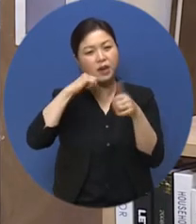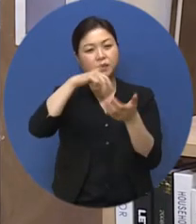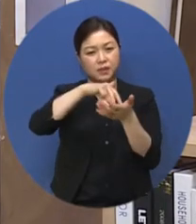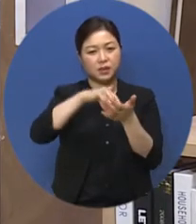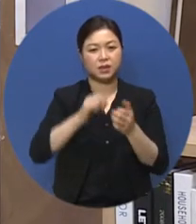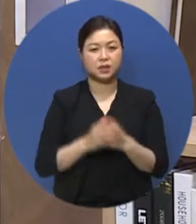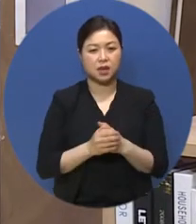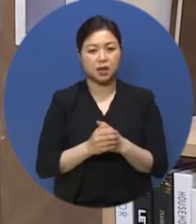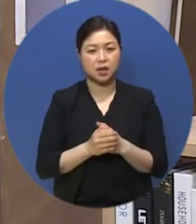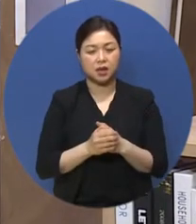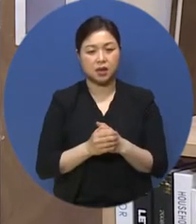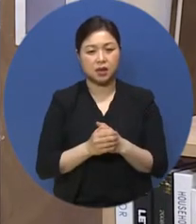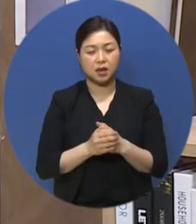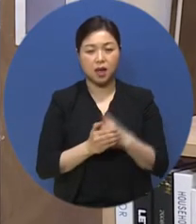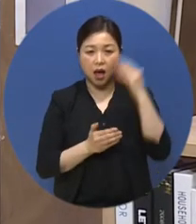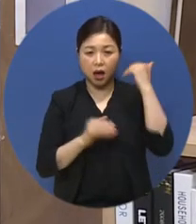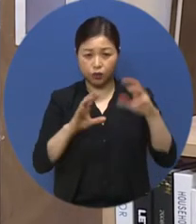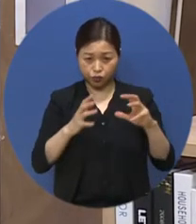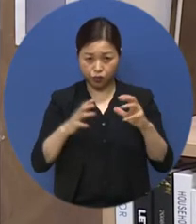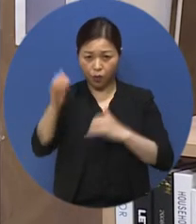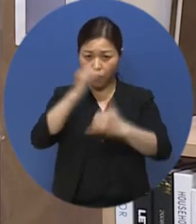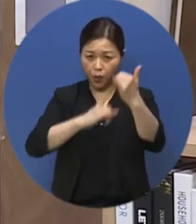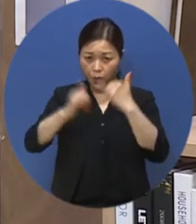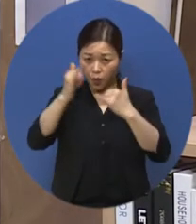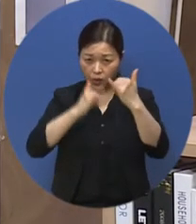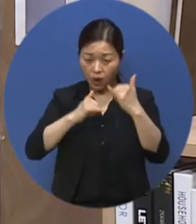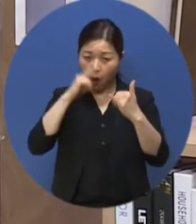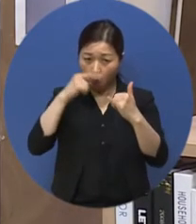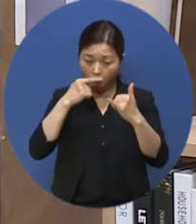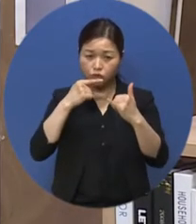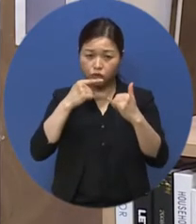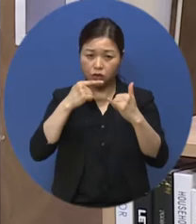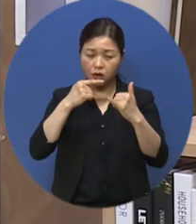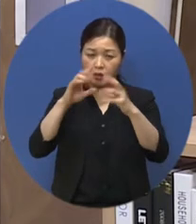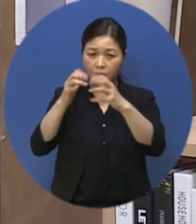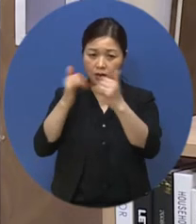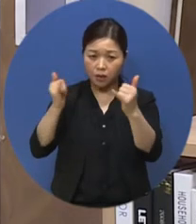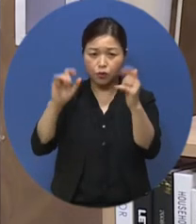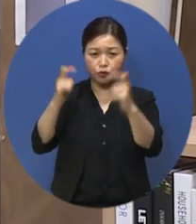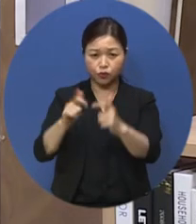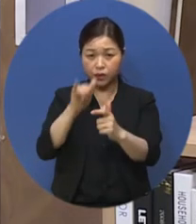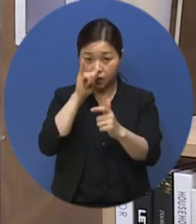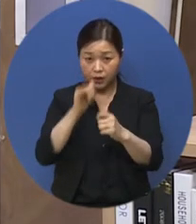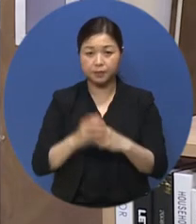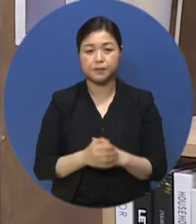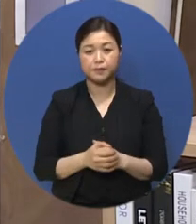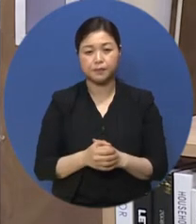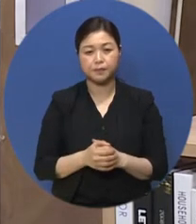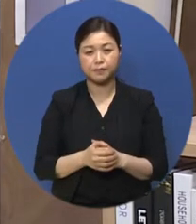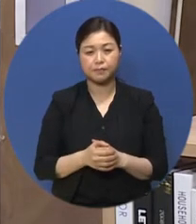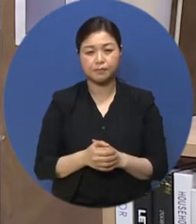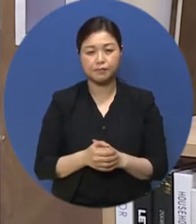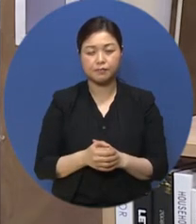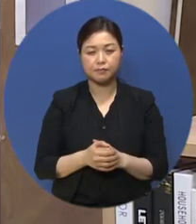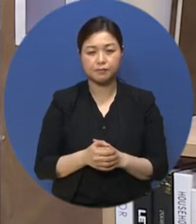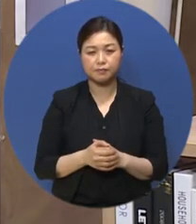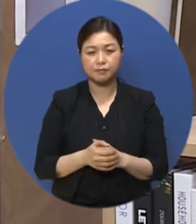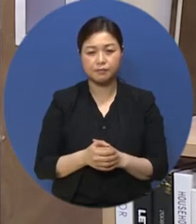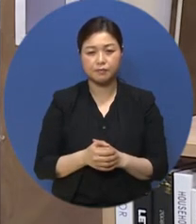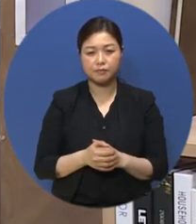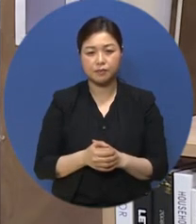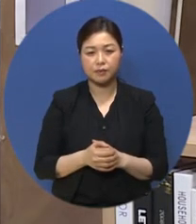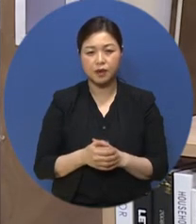여행으로는 외국인 관광객도 굉장히 많이 감소한 갔죠. 상황입니다. 네. 그래서 이에 대해서는 좀 위원회에서